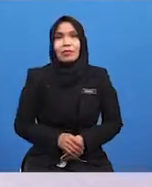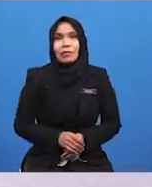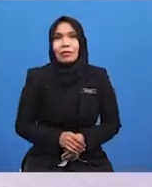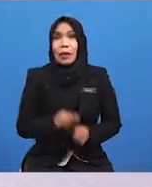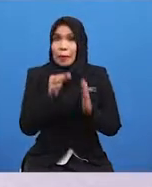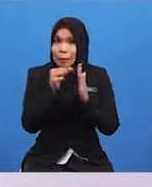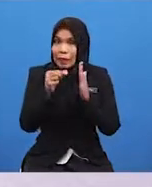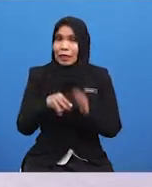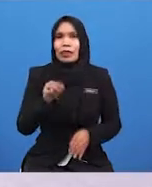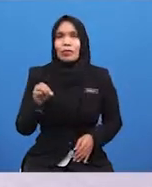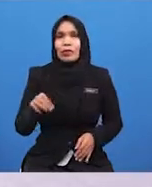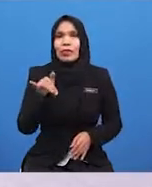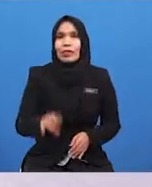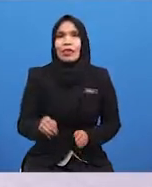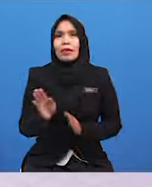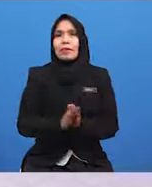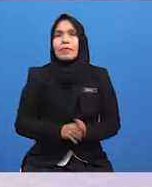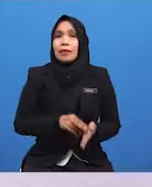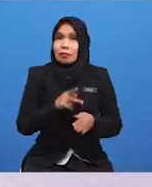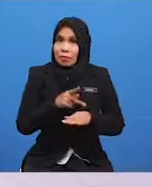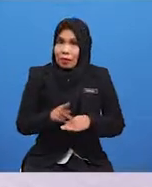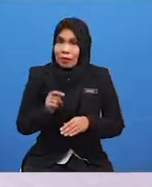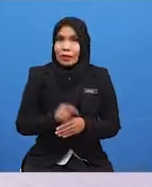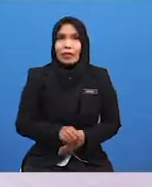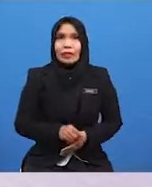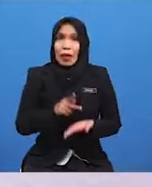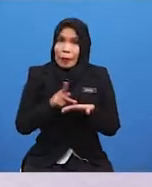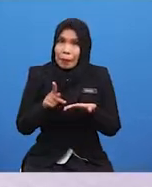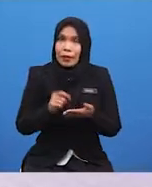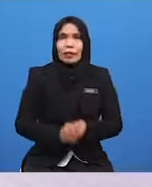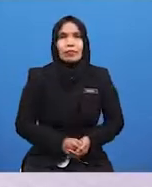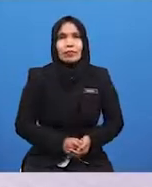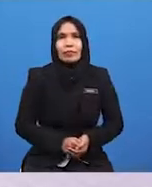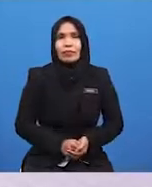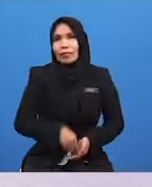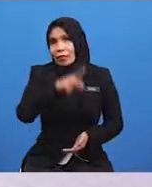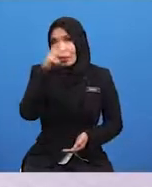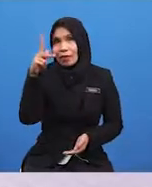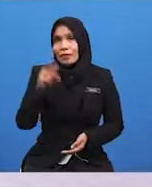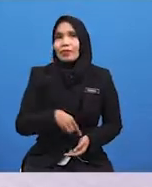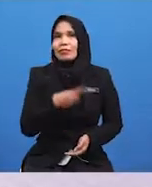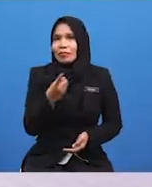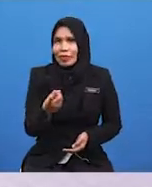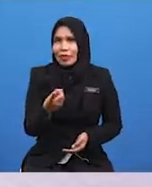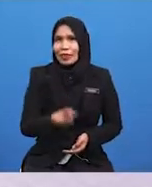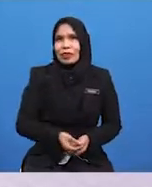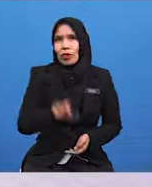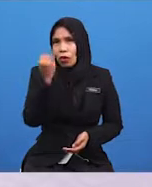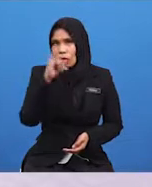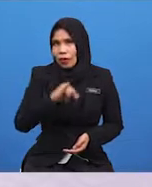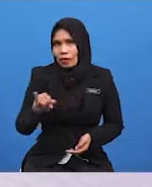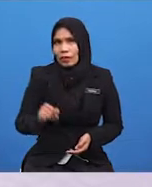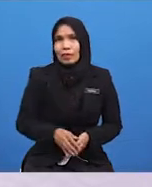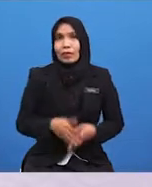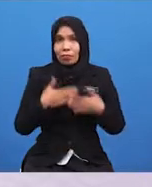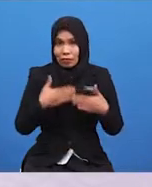berpakaian kemas kerana dihormati dirinya manehna teu trik yang tidak